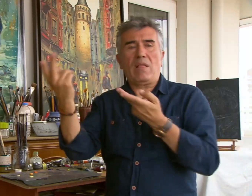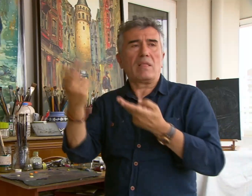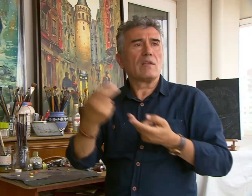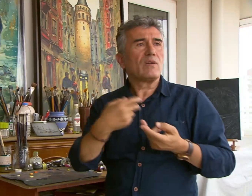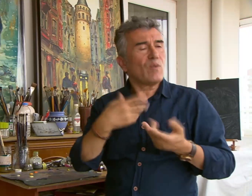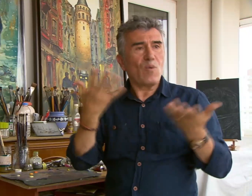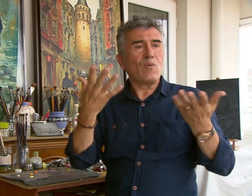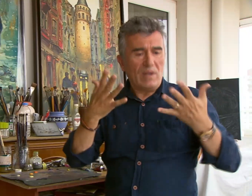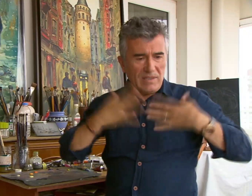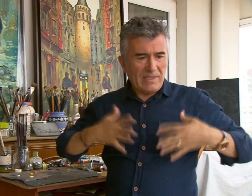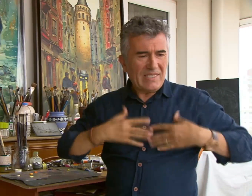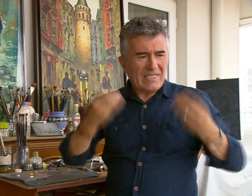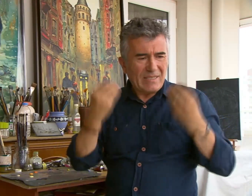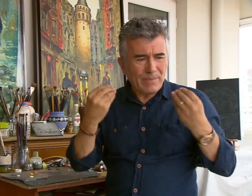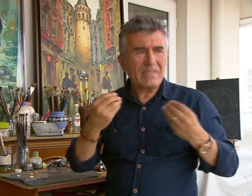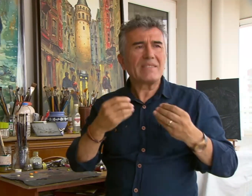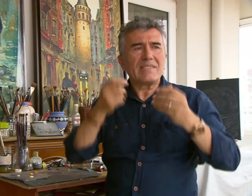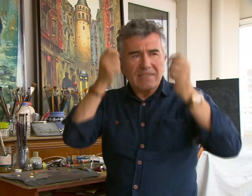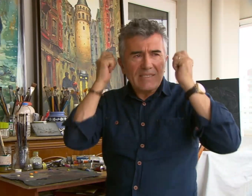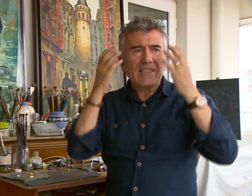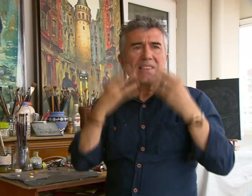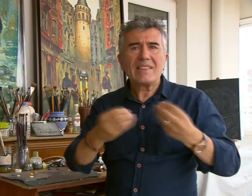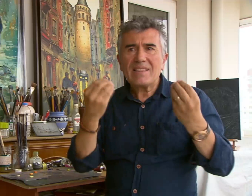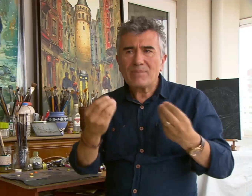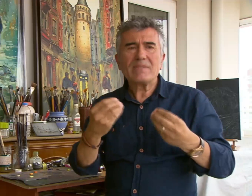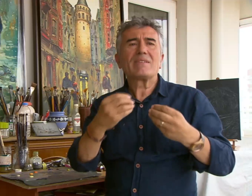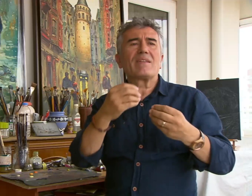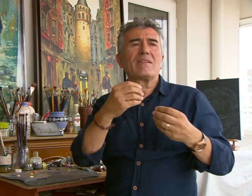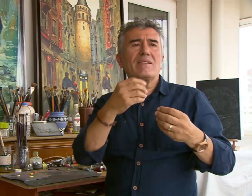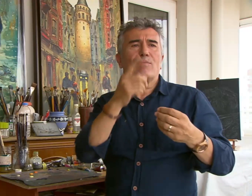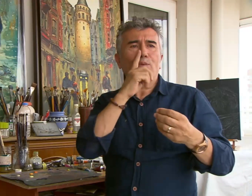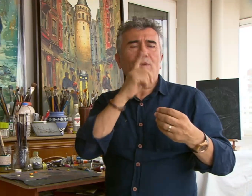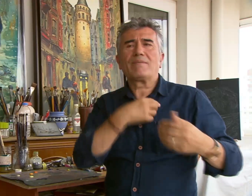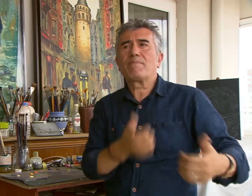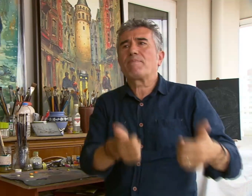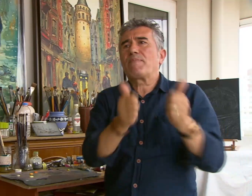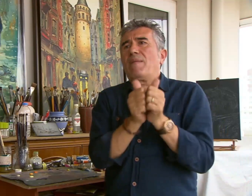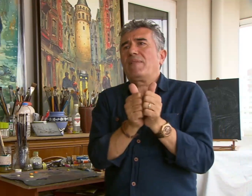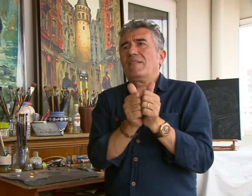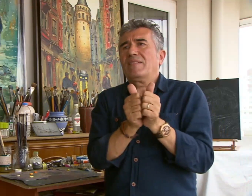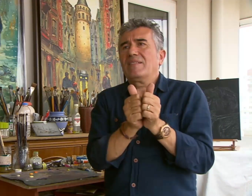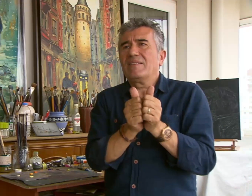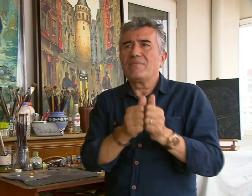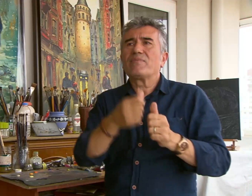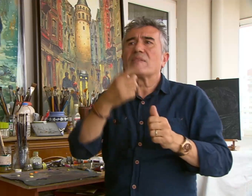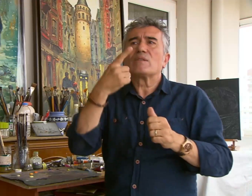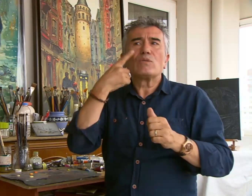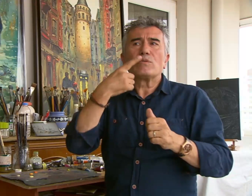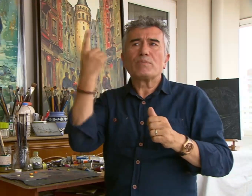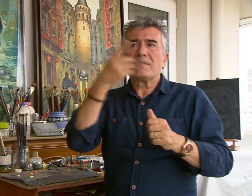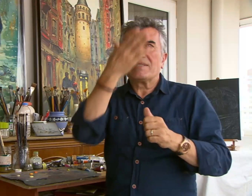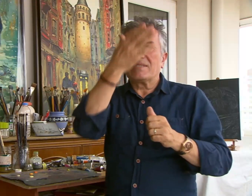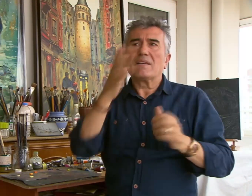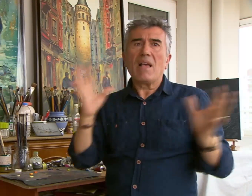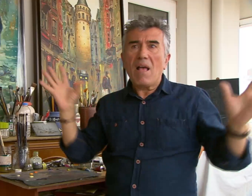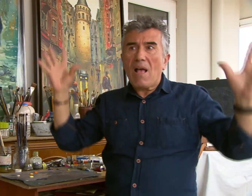kazandın. Cumhurbaşkanının davetlisi olarak temiz giyin, güzel giyin ve birlikte müdür, okul